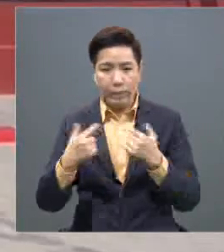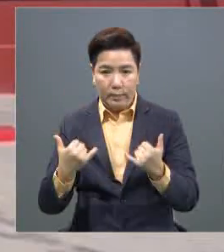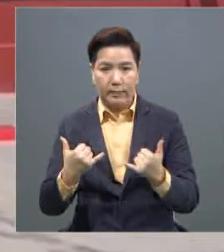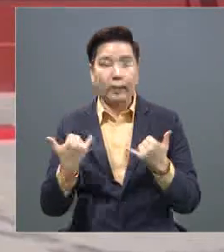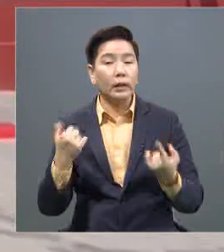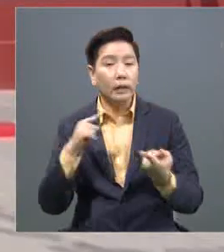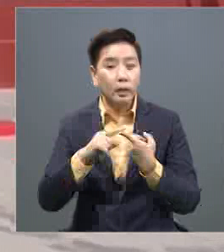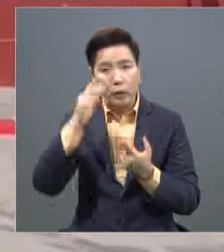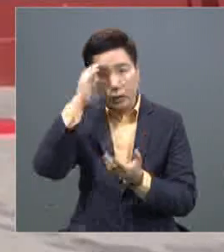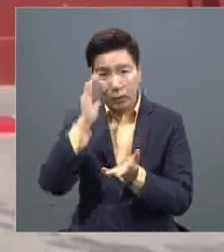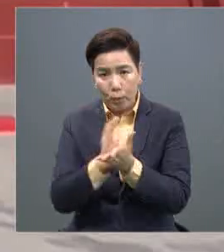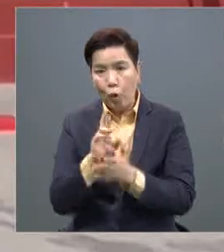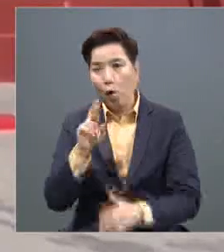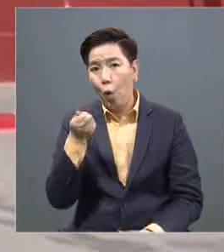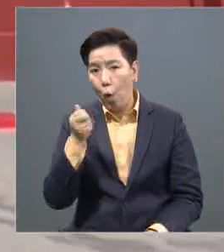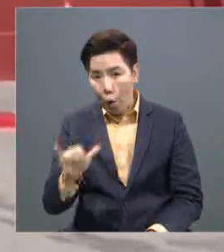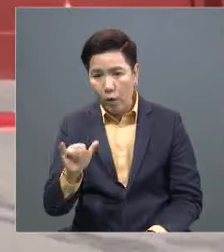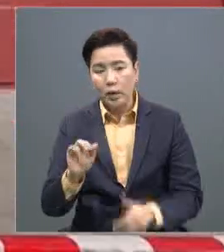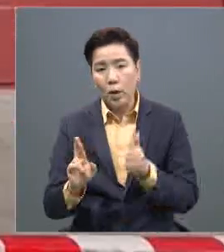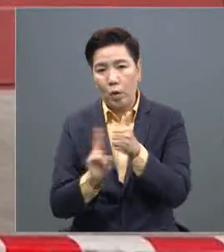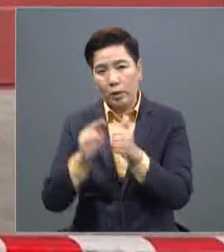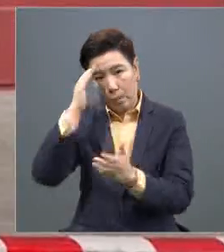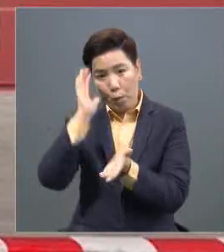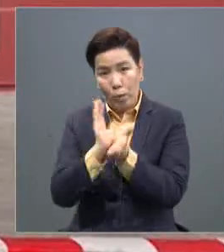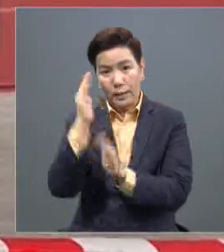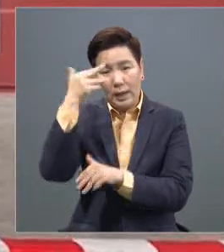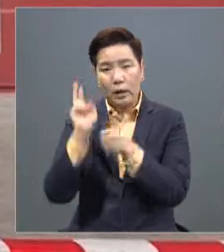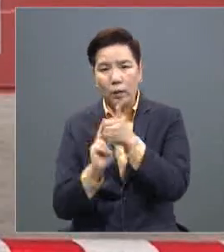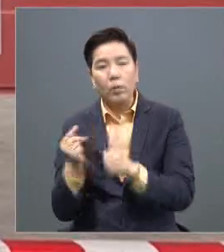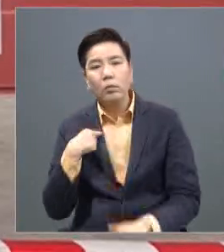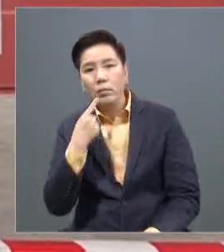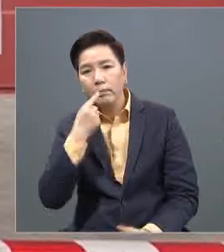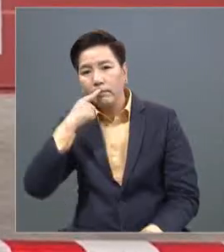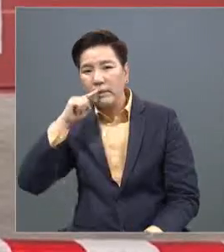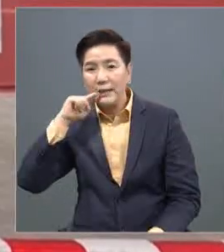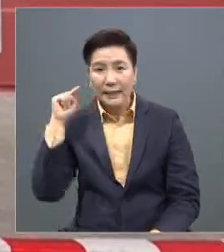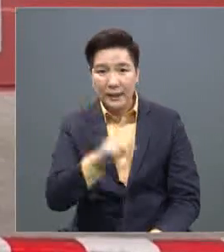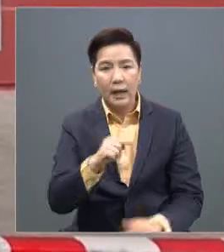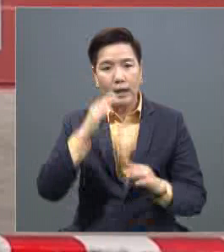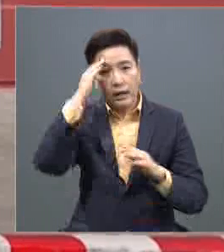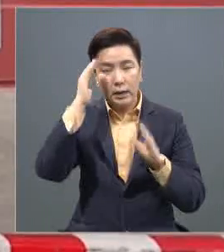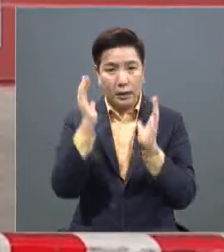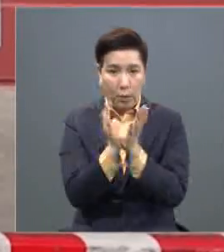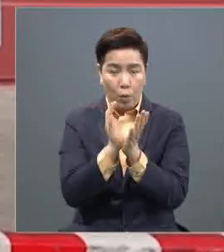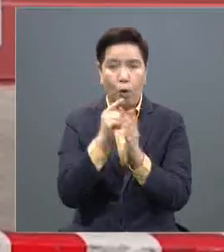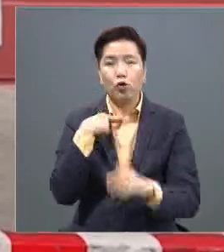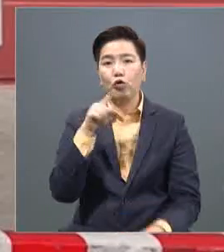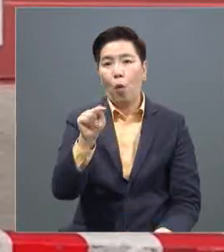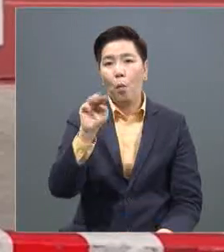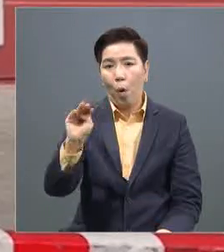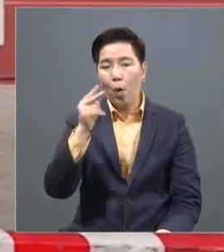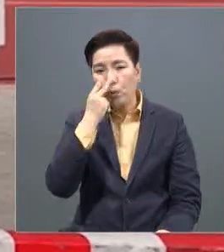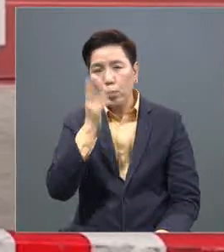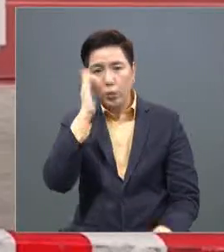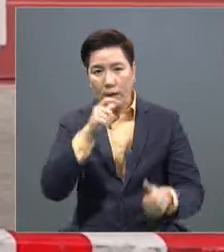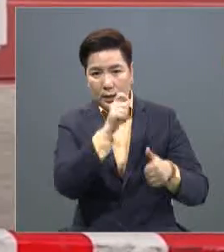ทางด้านพลตำรวจเอกรอยอิงคไพโรจน์ค่ะรองผู้บัญชาการตำรวจแห่งชาติก็มีหนังสือคำสั่งถึงผู้บัญชาการสำนักงานตรวจคนเข้าเมือง